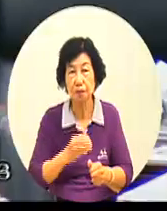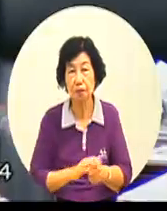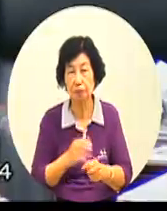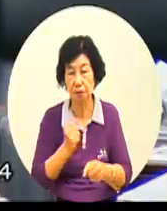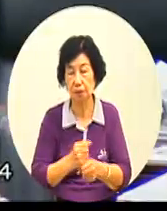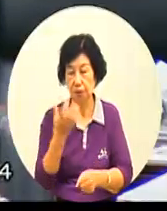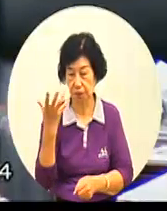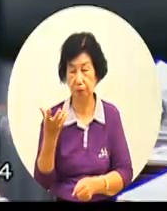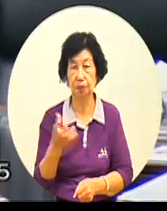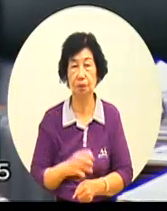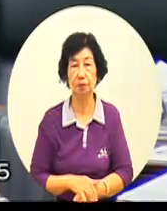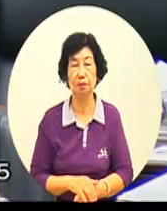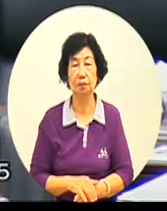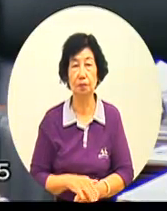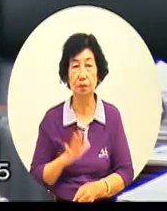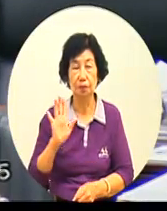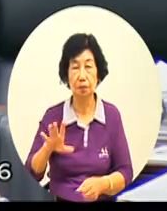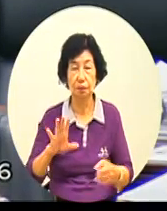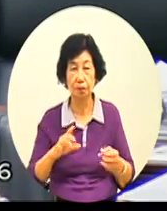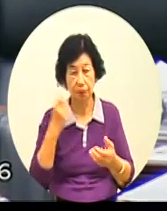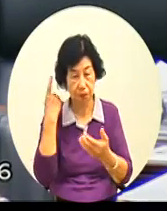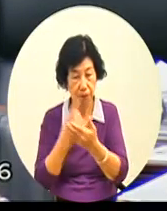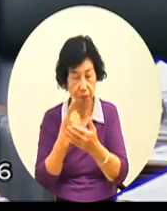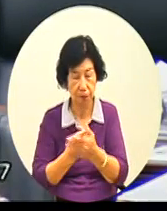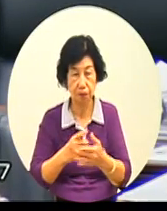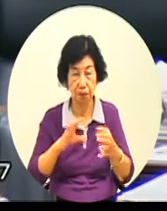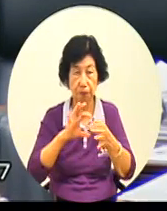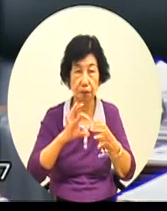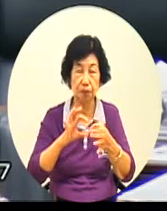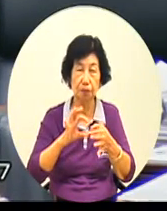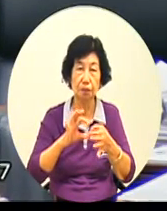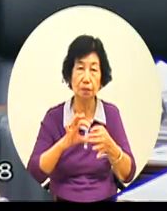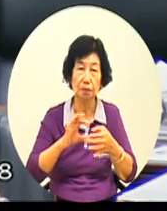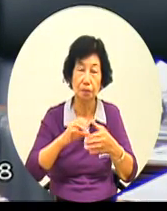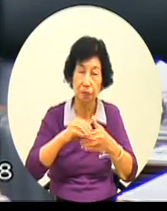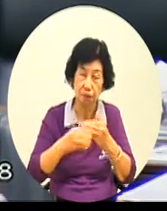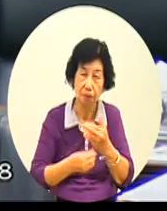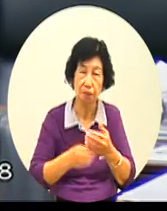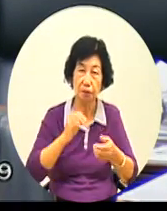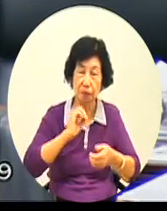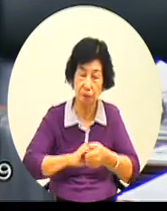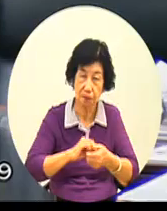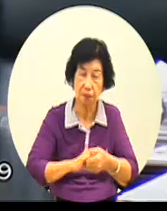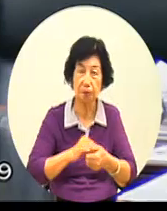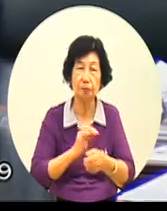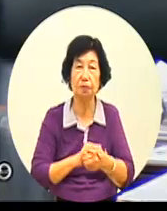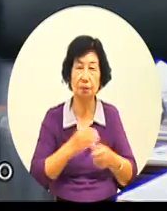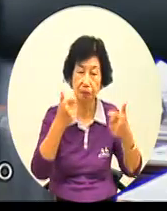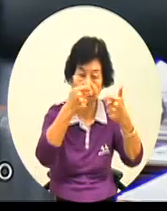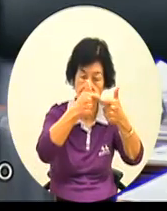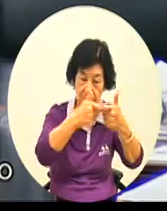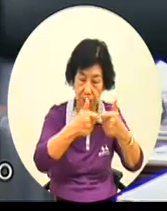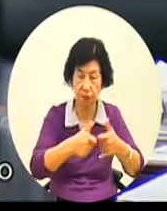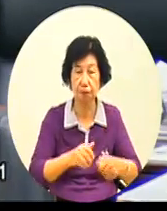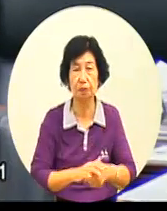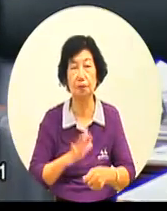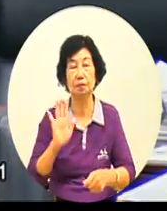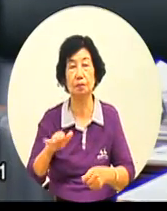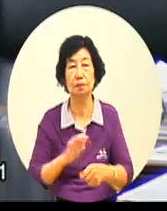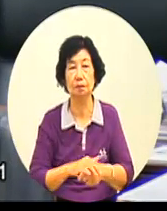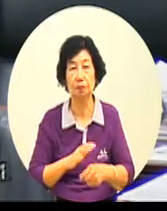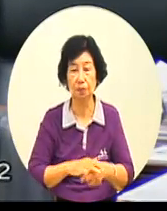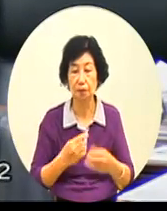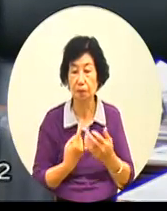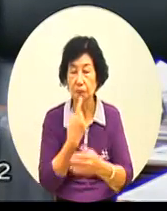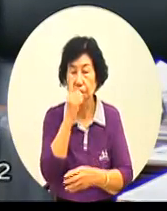每一次的相关的一些规定配套都有，但是唯独在单身这一块其实我们是没有